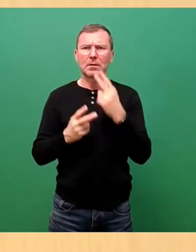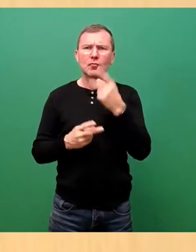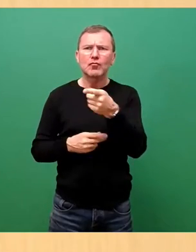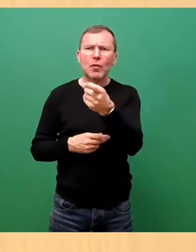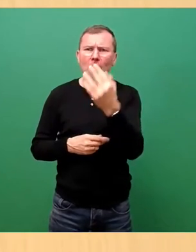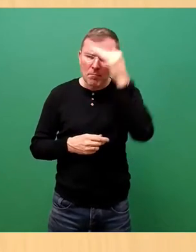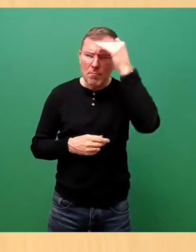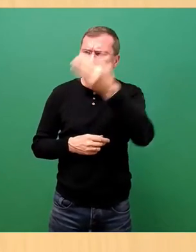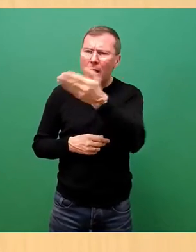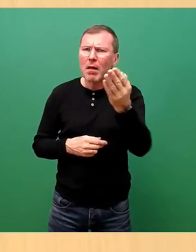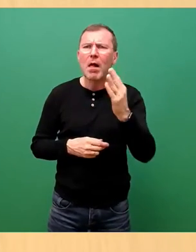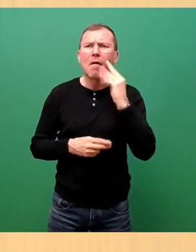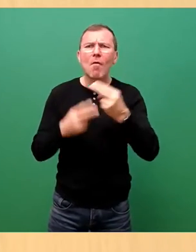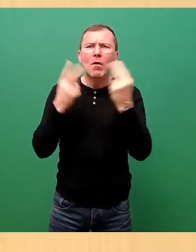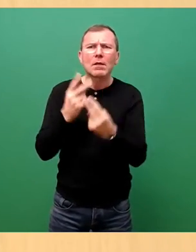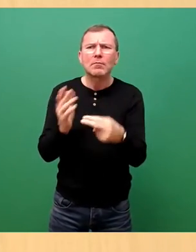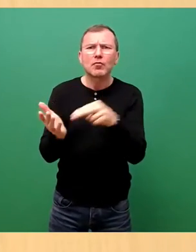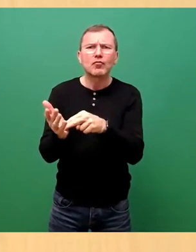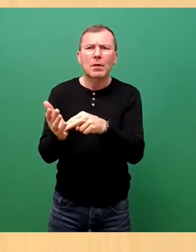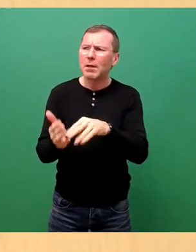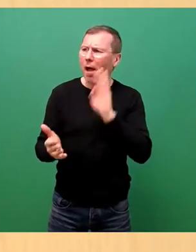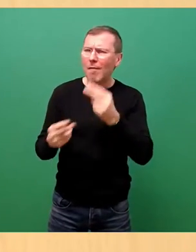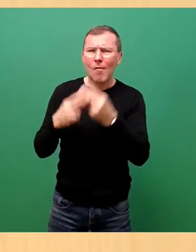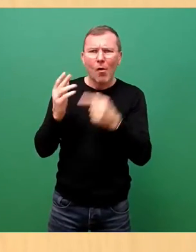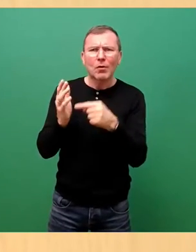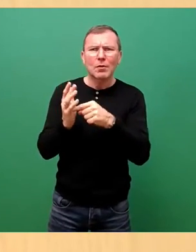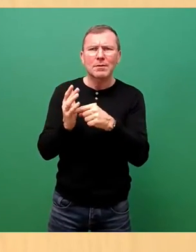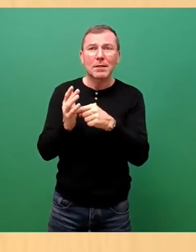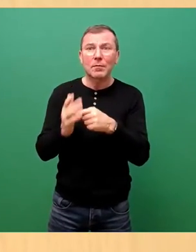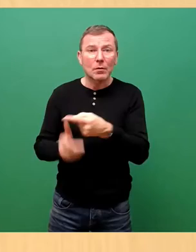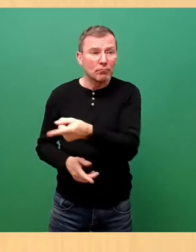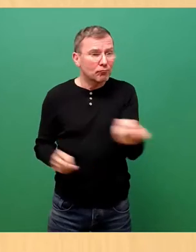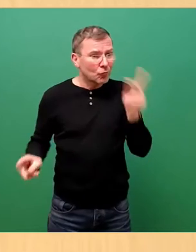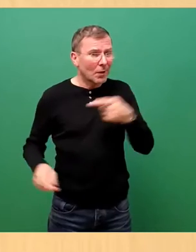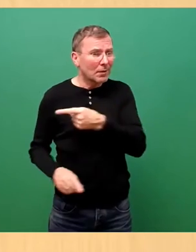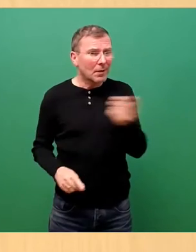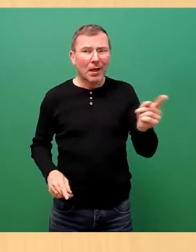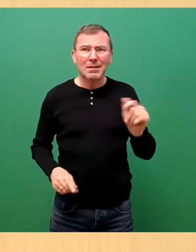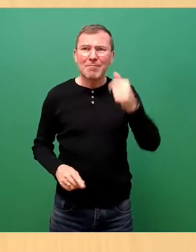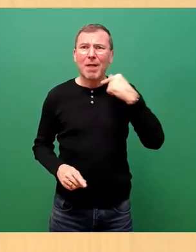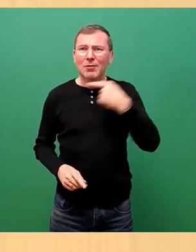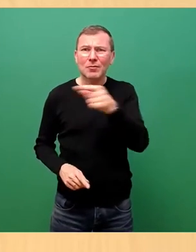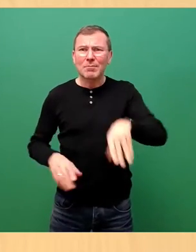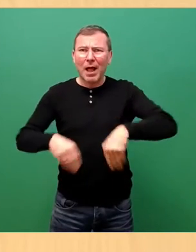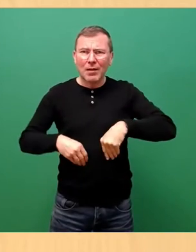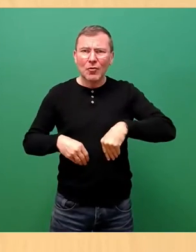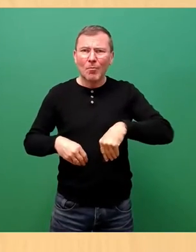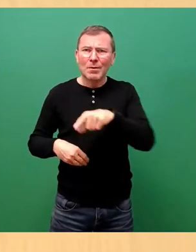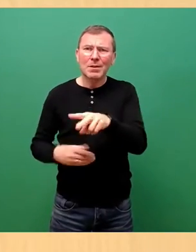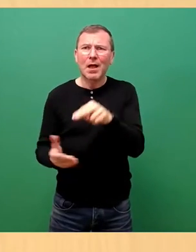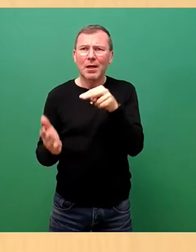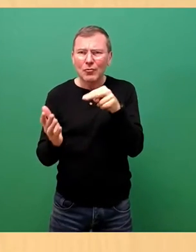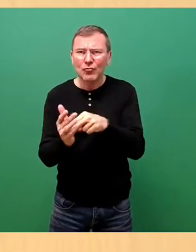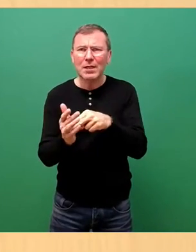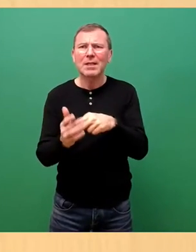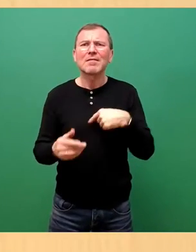im Wohnkonzept steht. Ein Wohnkonzept, das mit großer Mehrheit von diesem Stadtrat angenommen wurde. Dort steht, dass wir